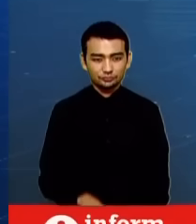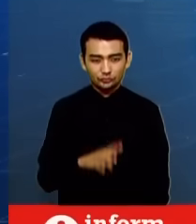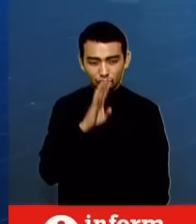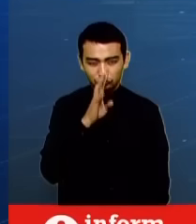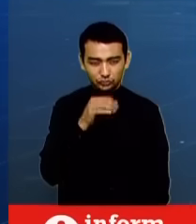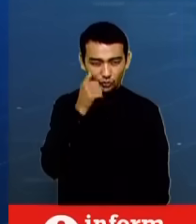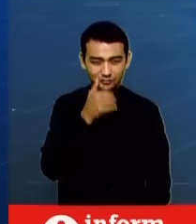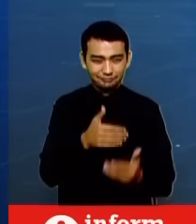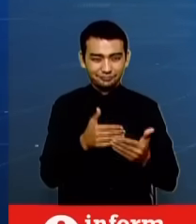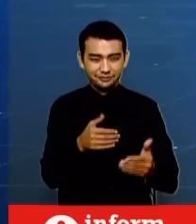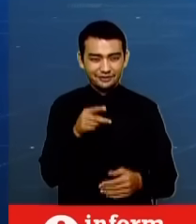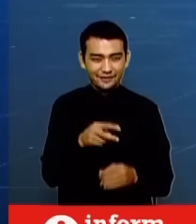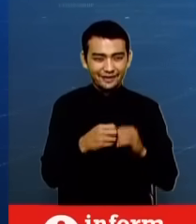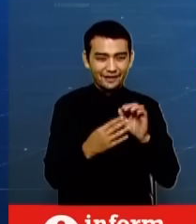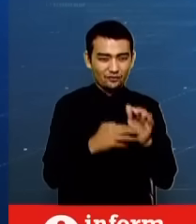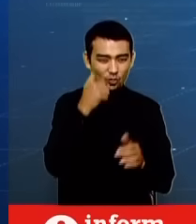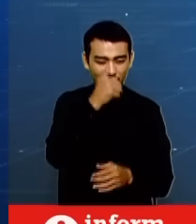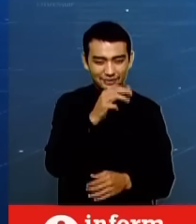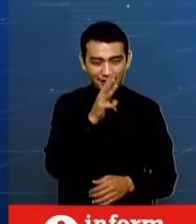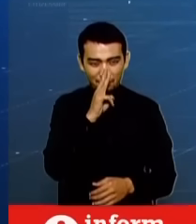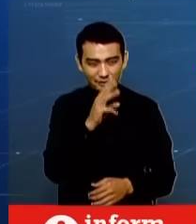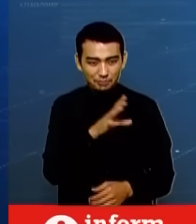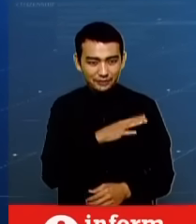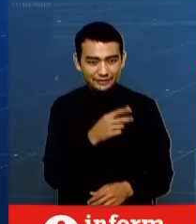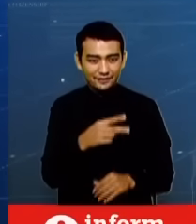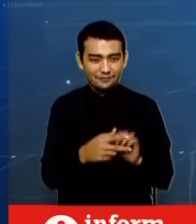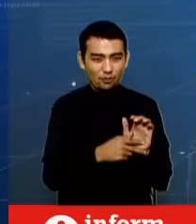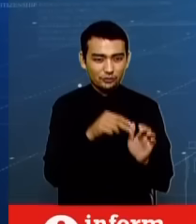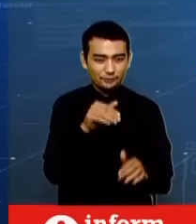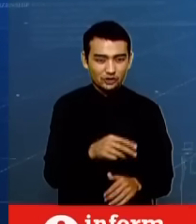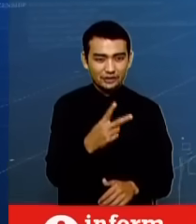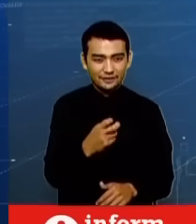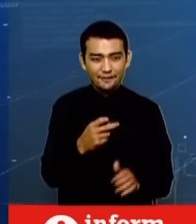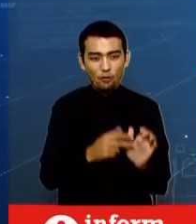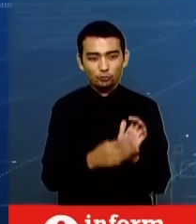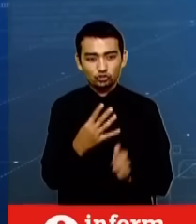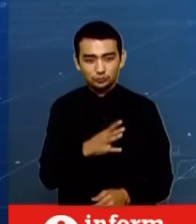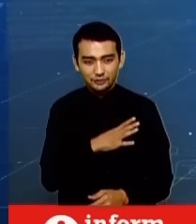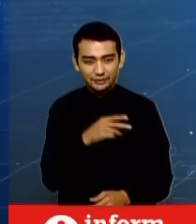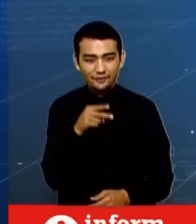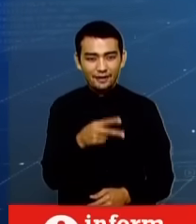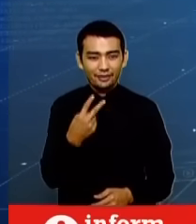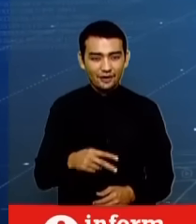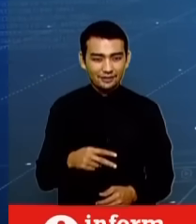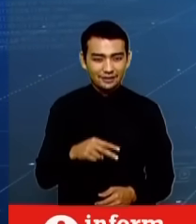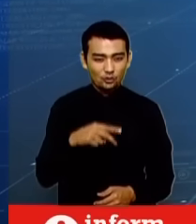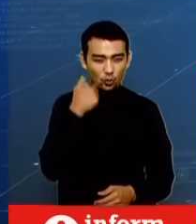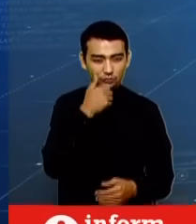жыл бұрын, яғни 2019 жылы төменгі жалақы 28 284 теңге. 2020 жылы бұл